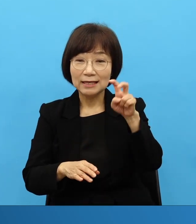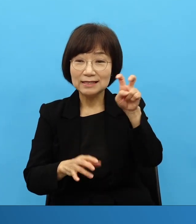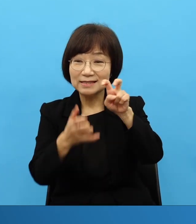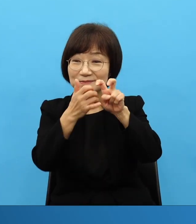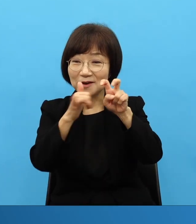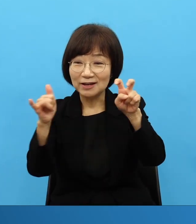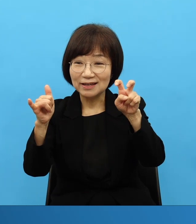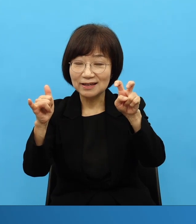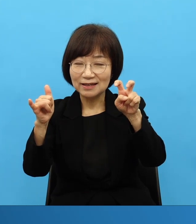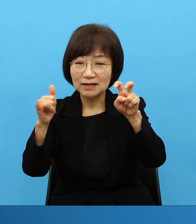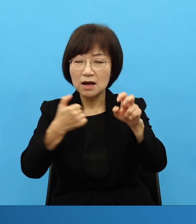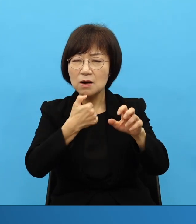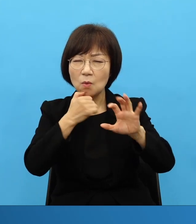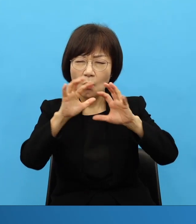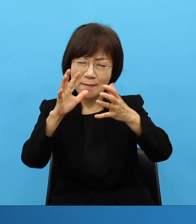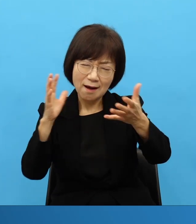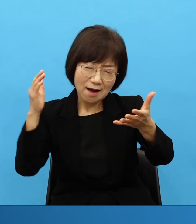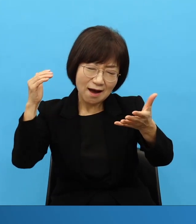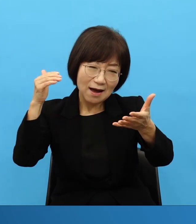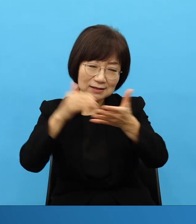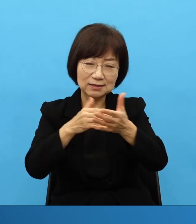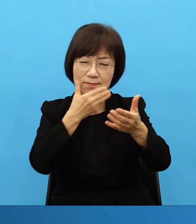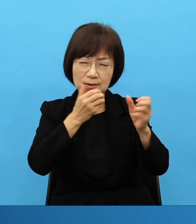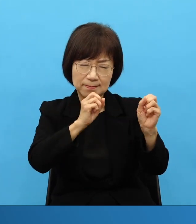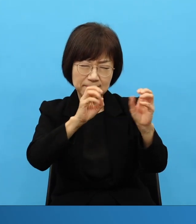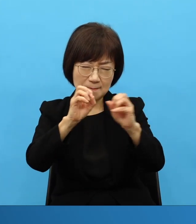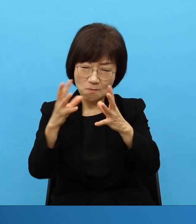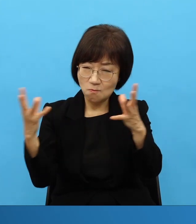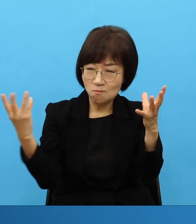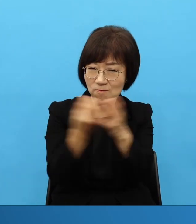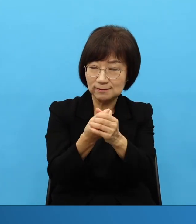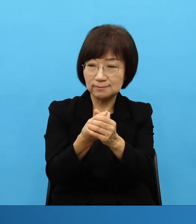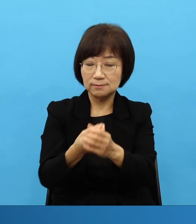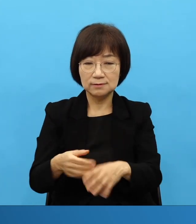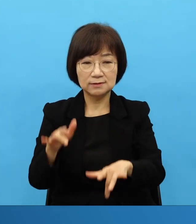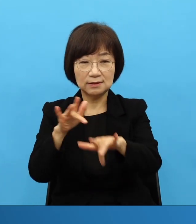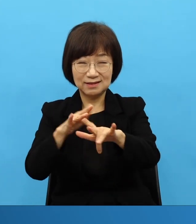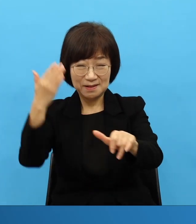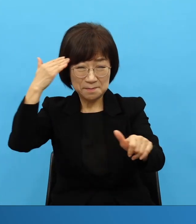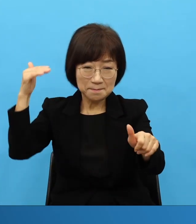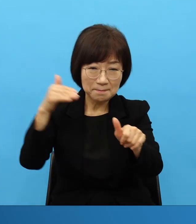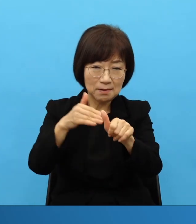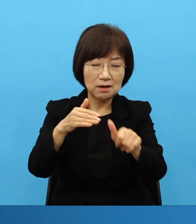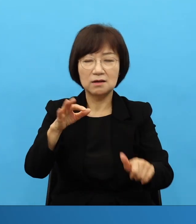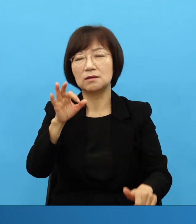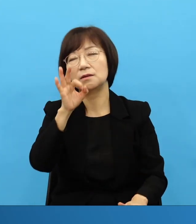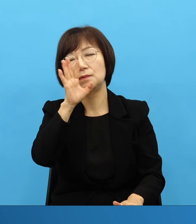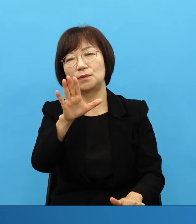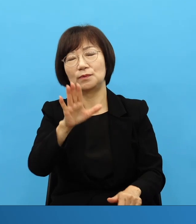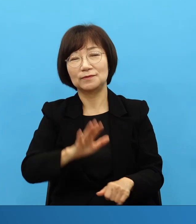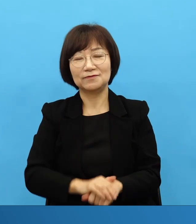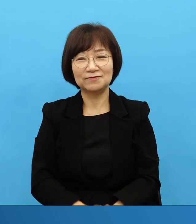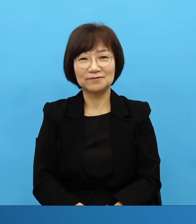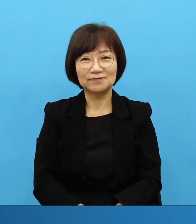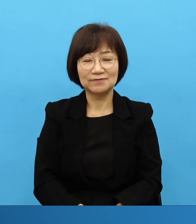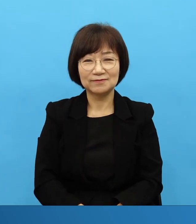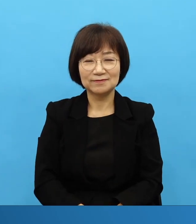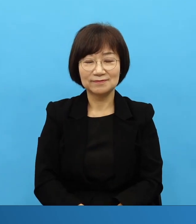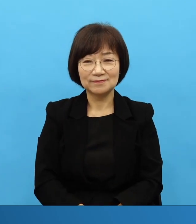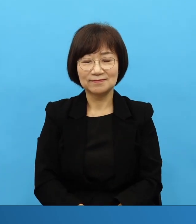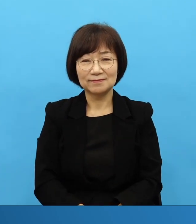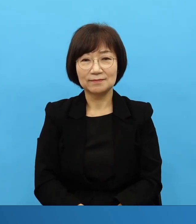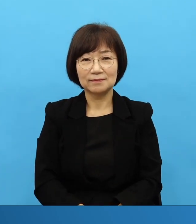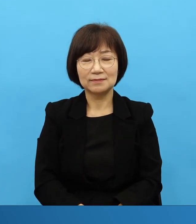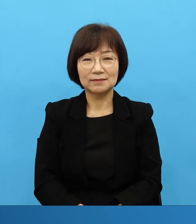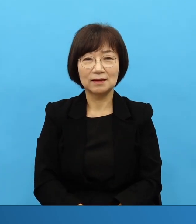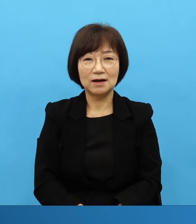정복한 거예요. Darkness cannot overcome us. We see that the 120 people, they went even to the reach of 세상에 Rome. 놀라운 일이지. 30년 만에 로마가 정복. How astounding is